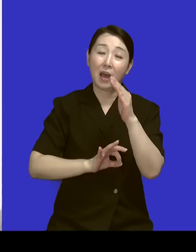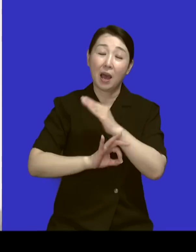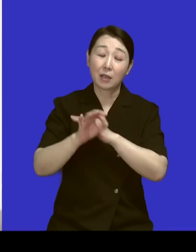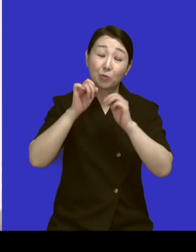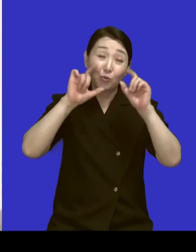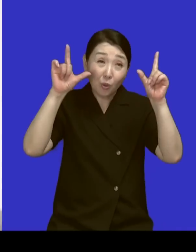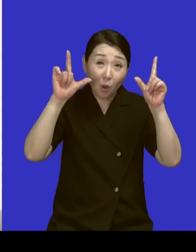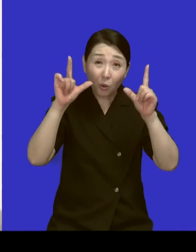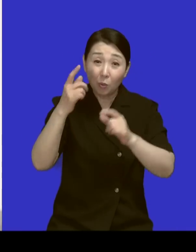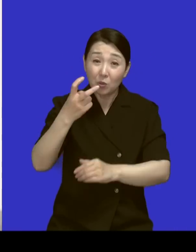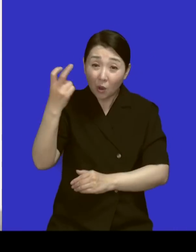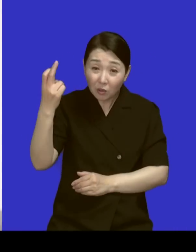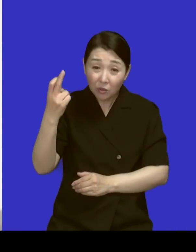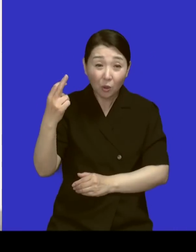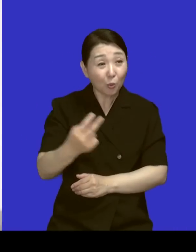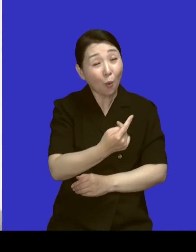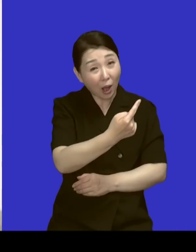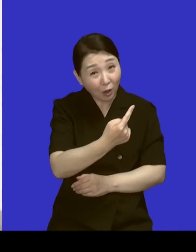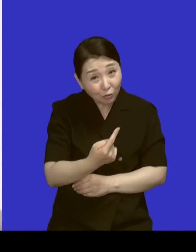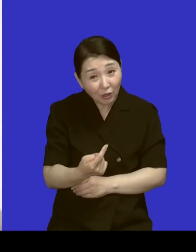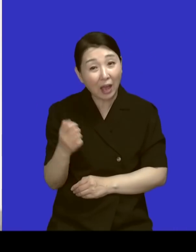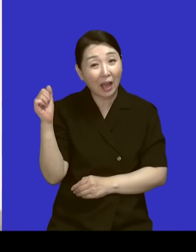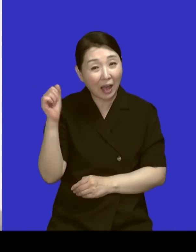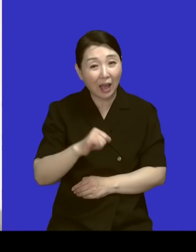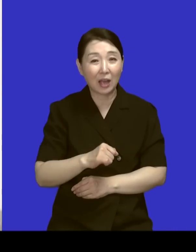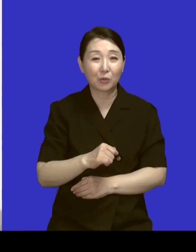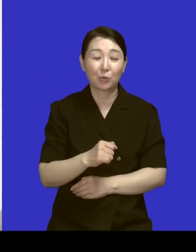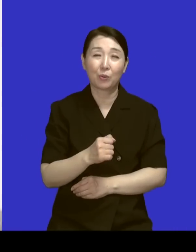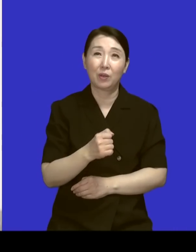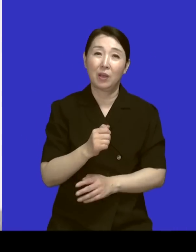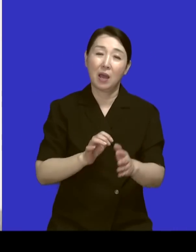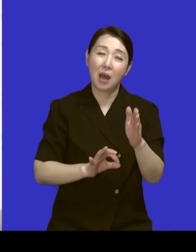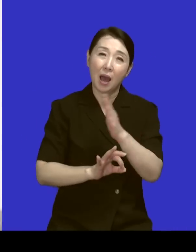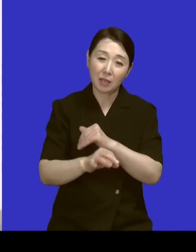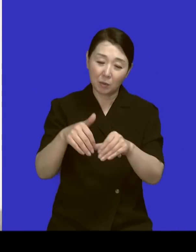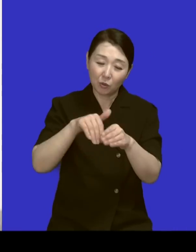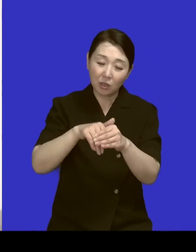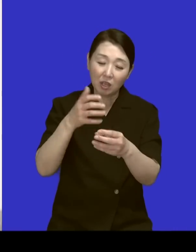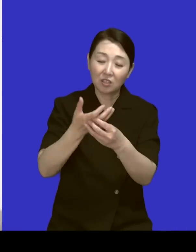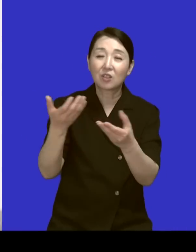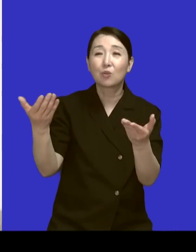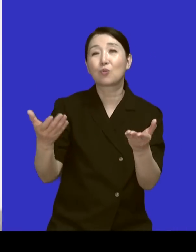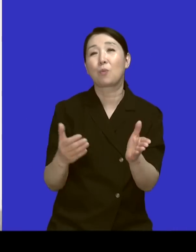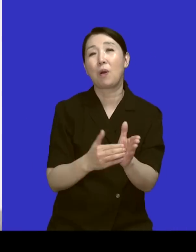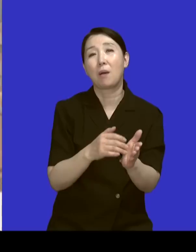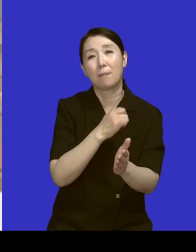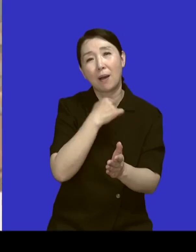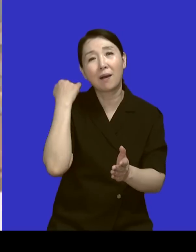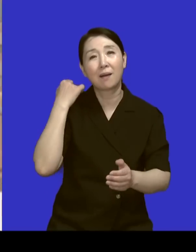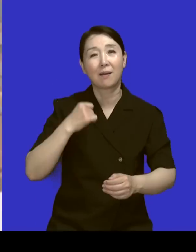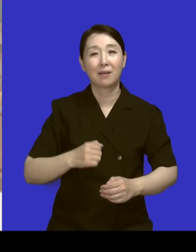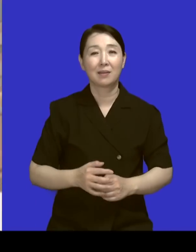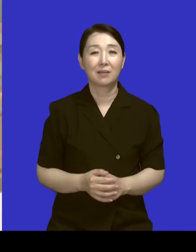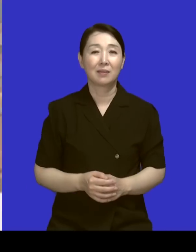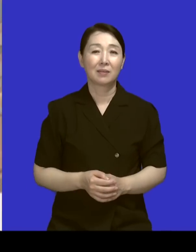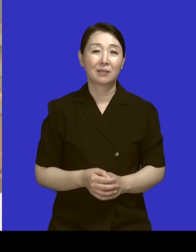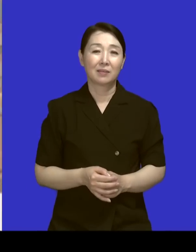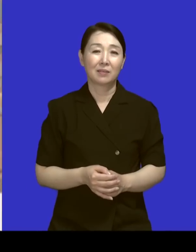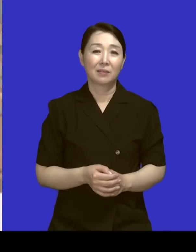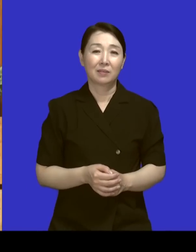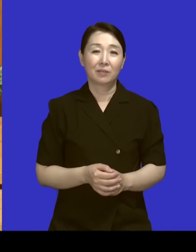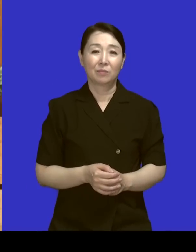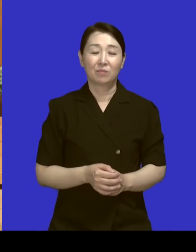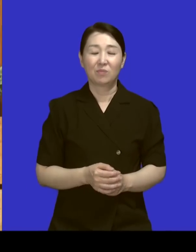뜨면은 형들이 광영이 또 왔구나 하면서 아침을 된장찌개를 차려주는데 너무 맛있는 거예요. 너무 아이, 맛있죠. 참 그 좋은